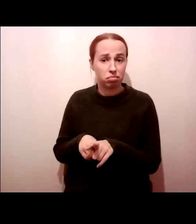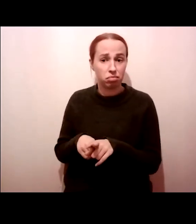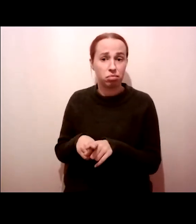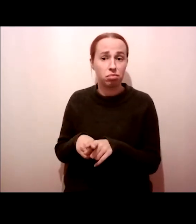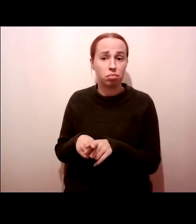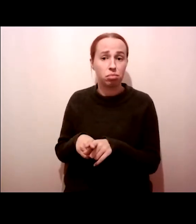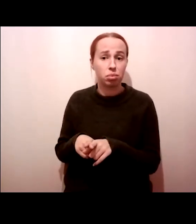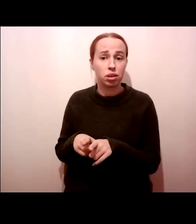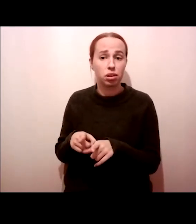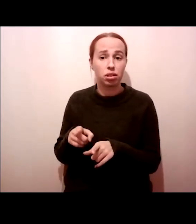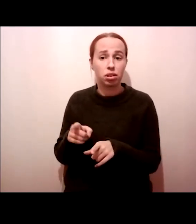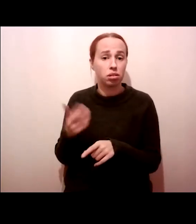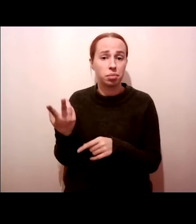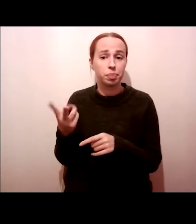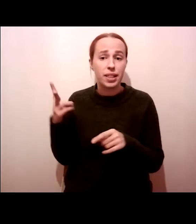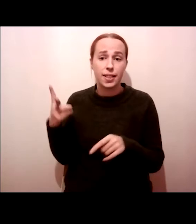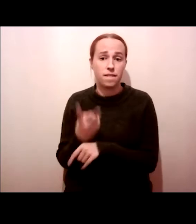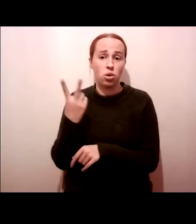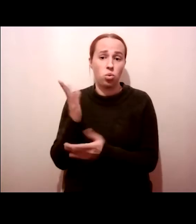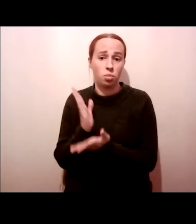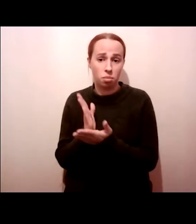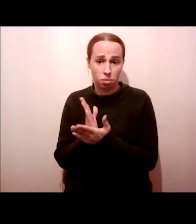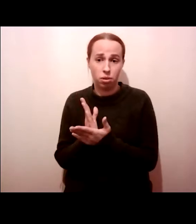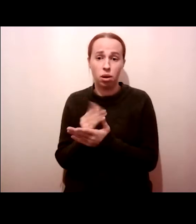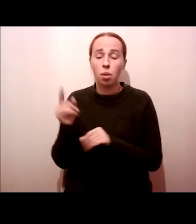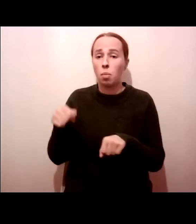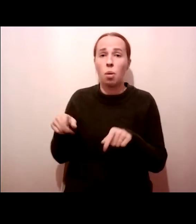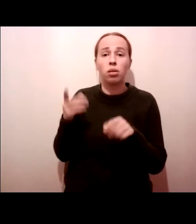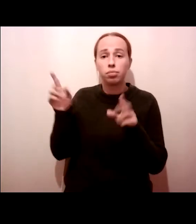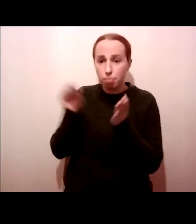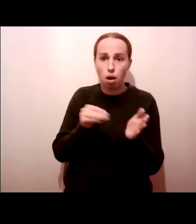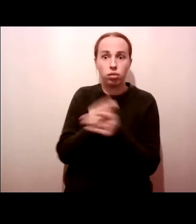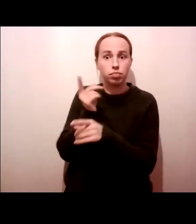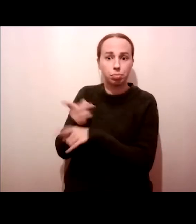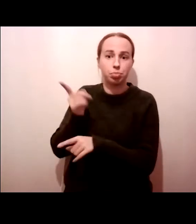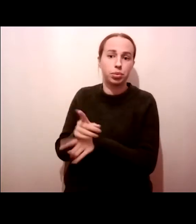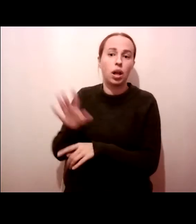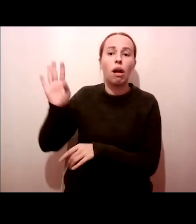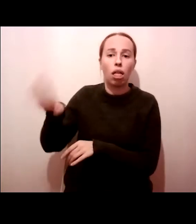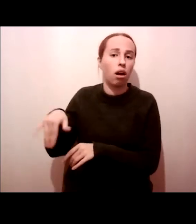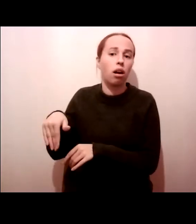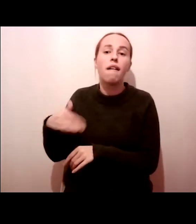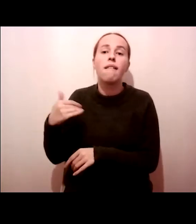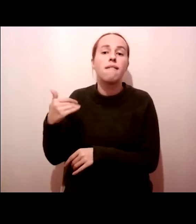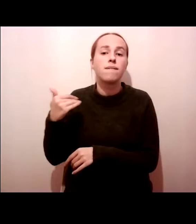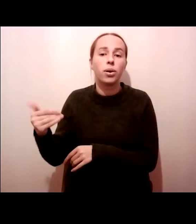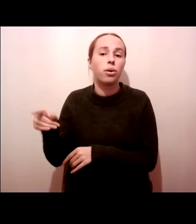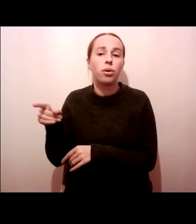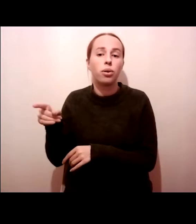dėl tų patirtų patyčių pasityčiojama arba sakoma, kad na, tai